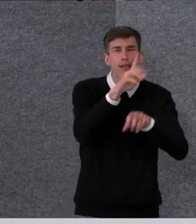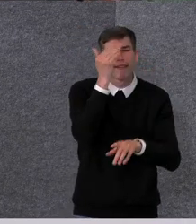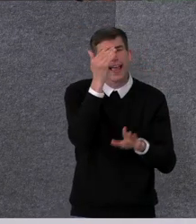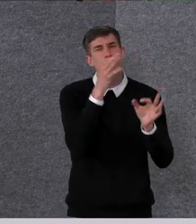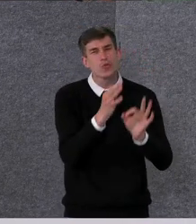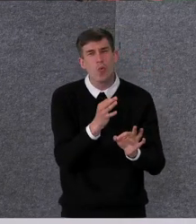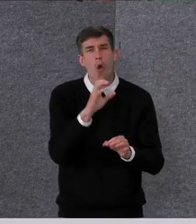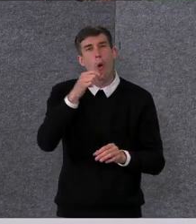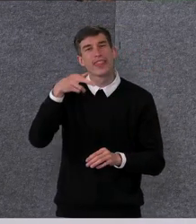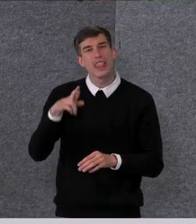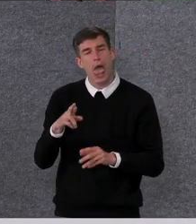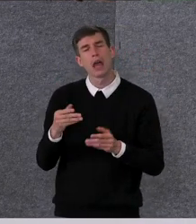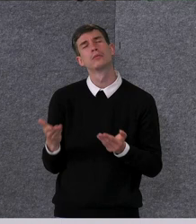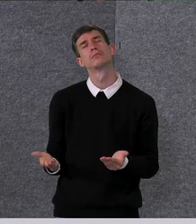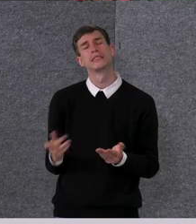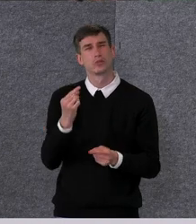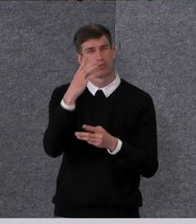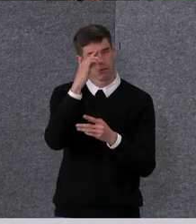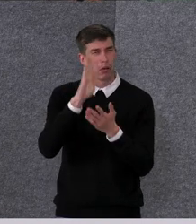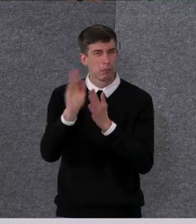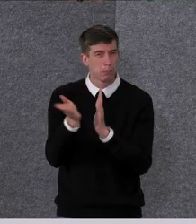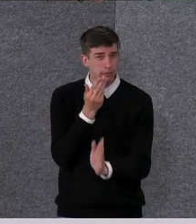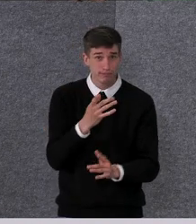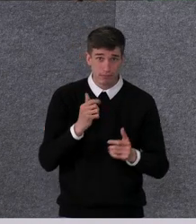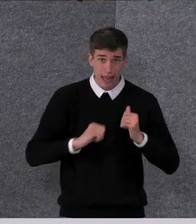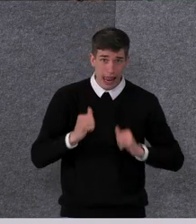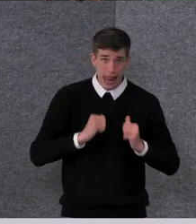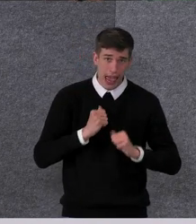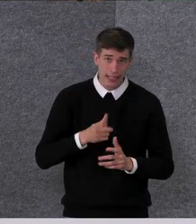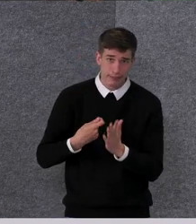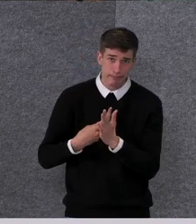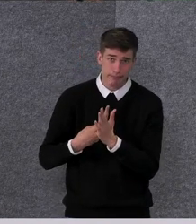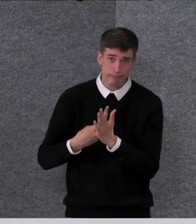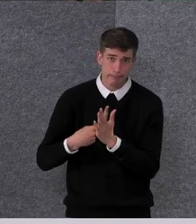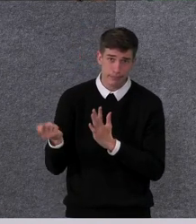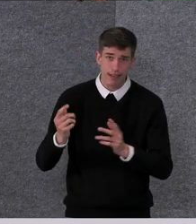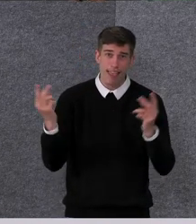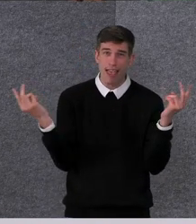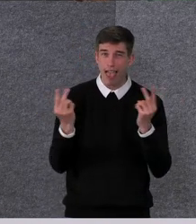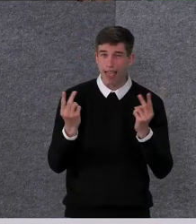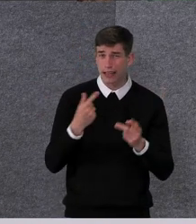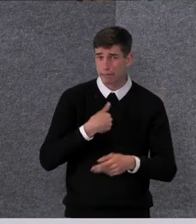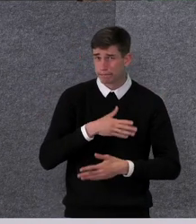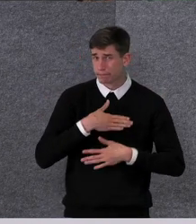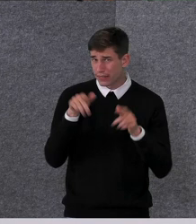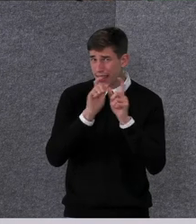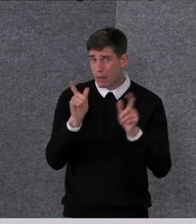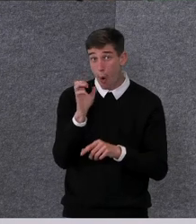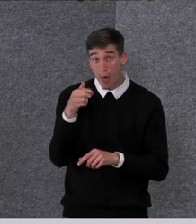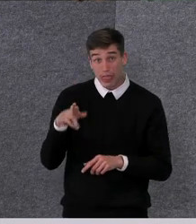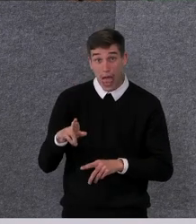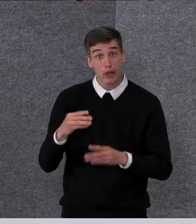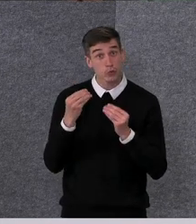und Otter werden sehr häufig übersehen. Die mussten jetzt leider dran glauben, aber nur ganz kurz, mein Lieblingsfakt, Otter sind